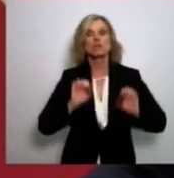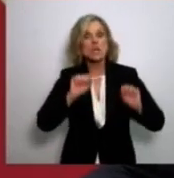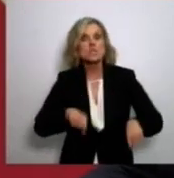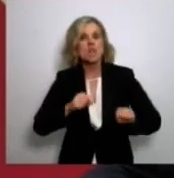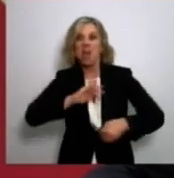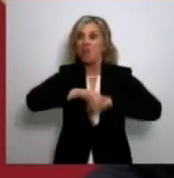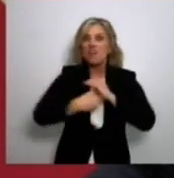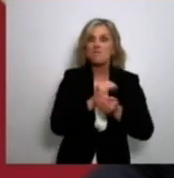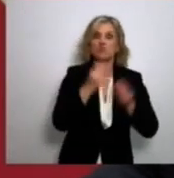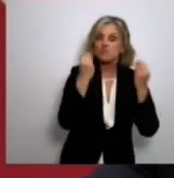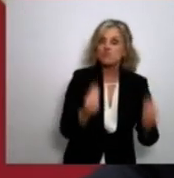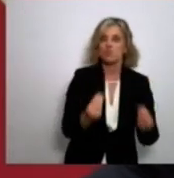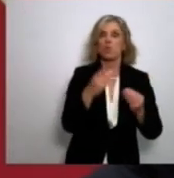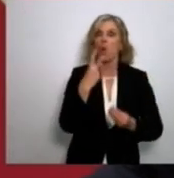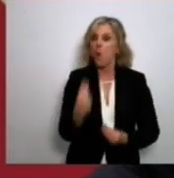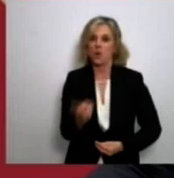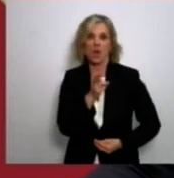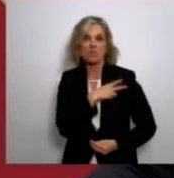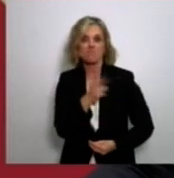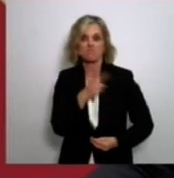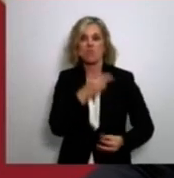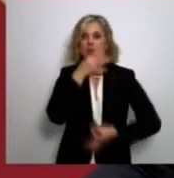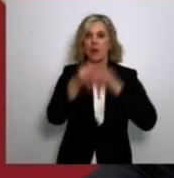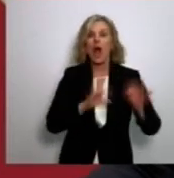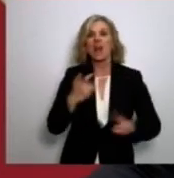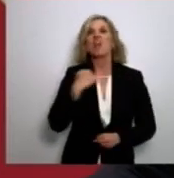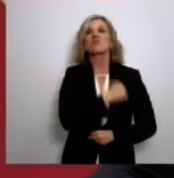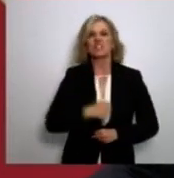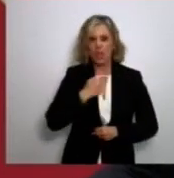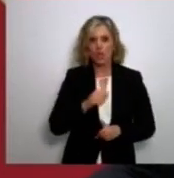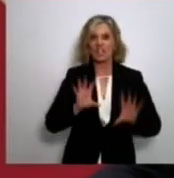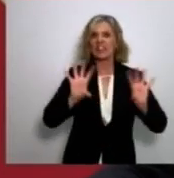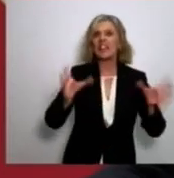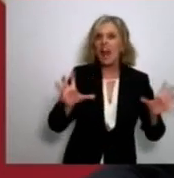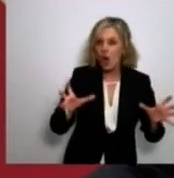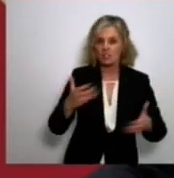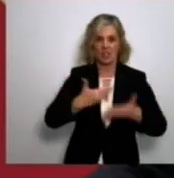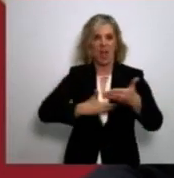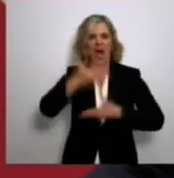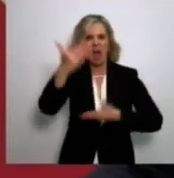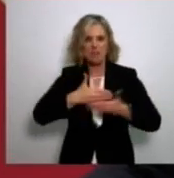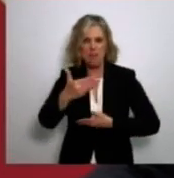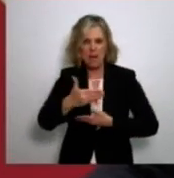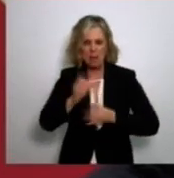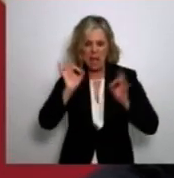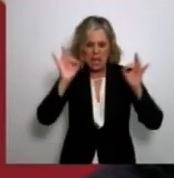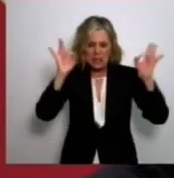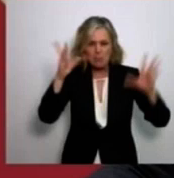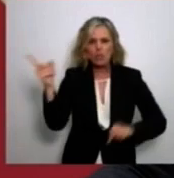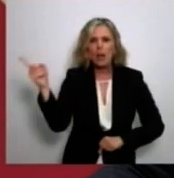έχει αποκλειστεί από τα μέσα μαζικής ενημέρωσης και από τις εφημερίδες οι οποίες βγάζουν ψεύτικα